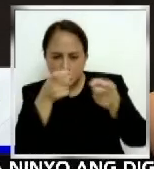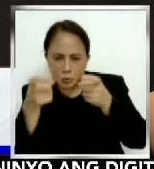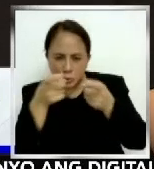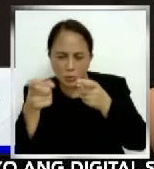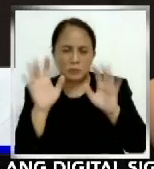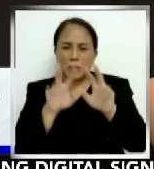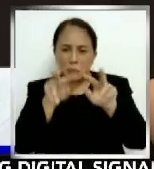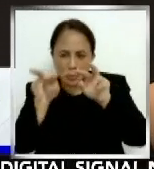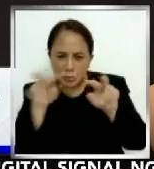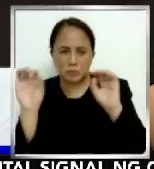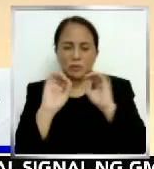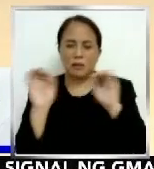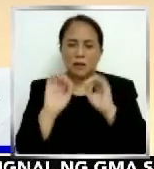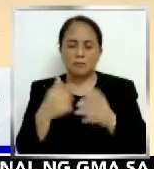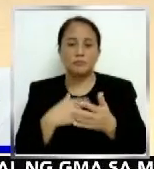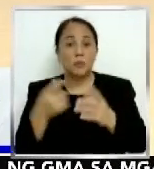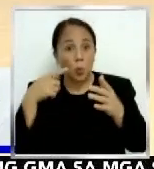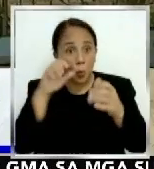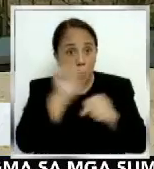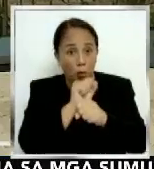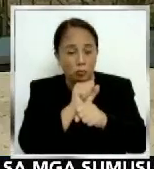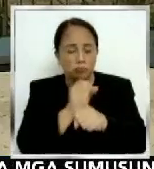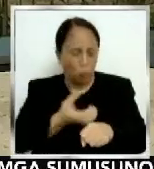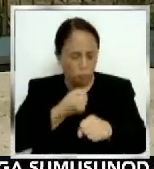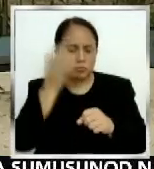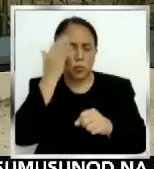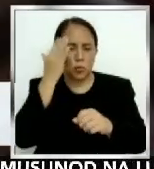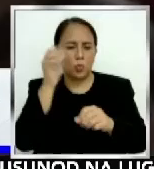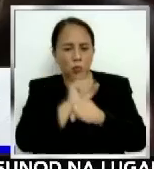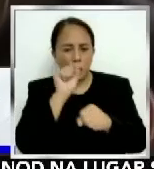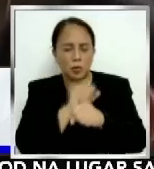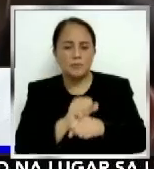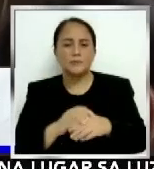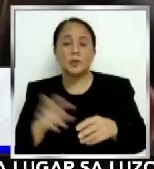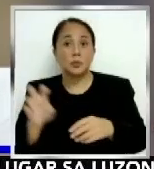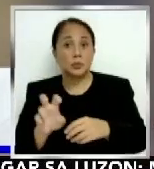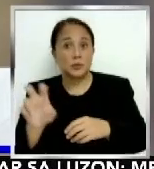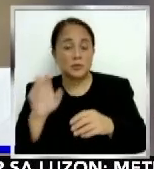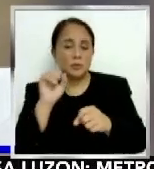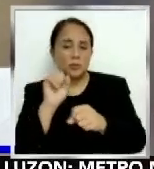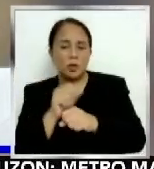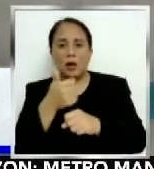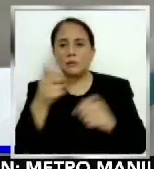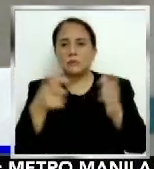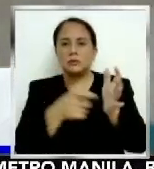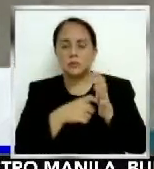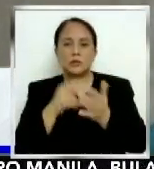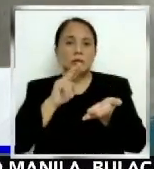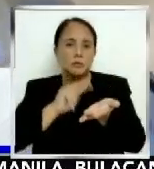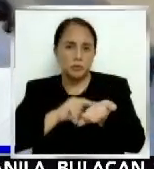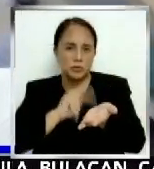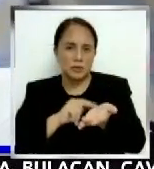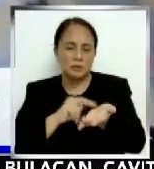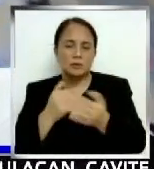isa lang mo, alam na nila yung gagawin. Bukod sa mga nasa industriya ng turismo, tumaas din daw ang demand para sa nurses. Gaya sa